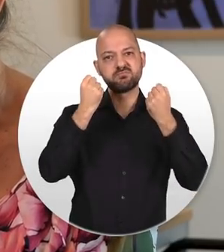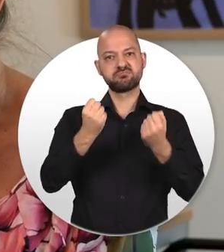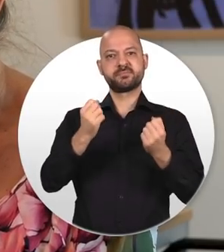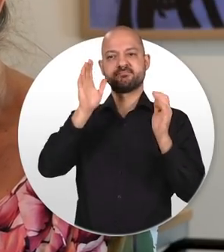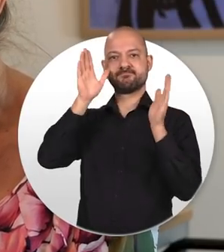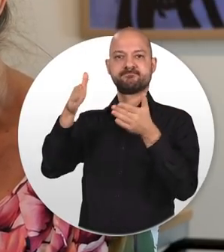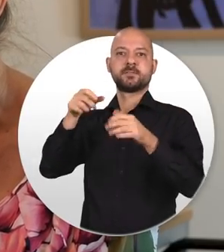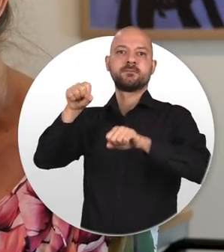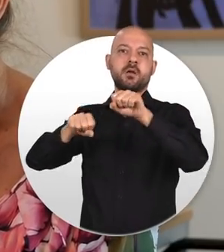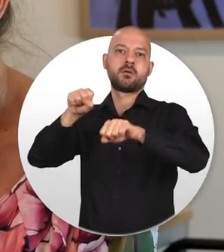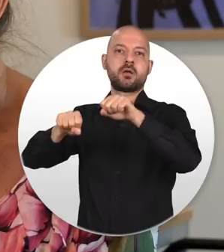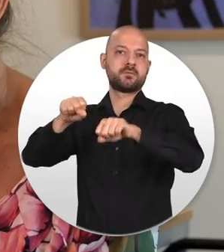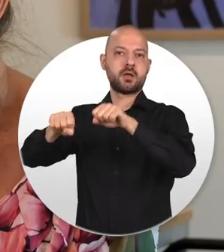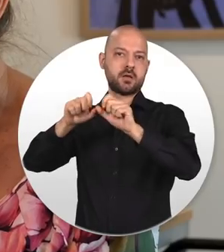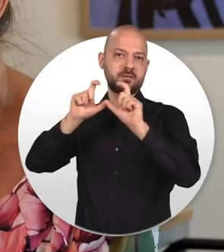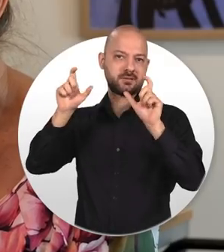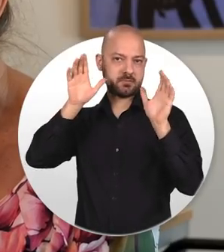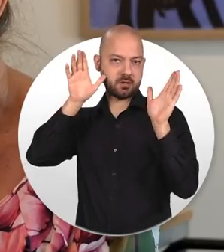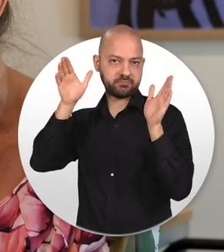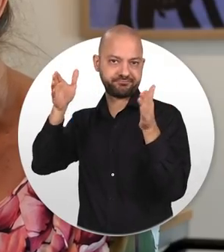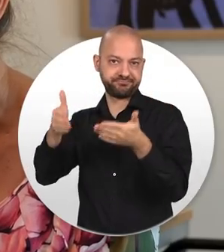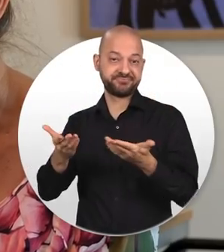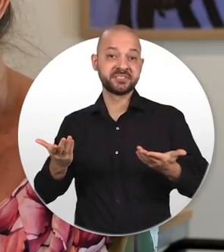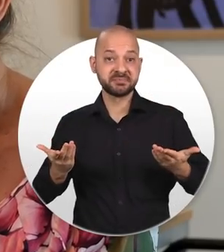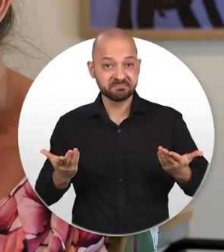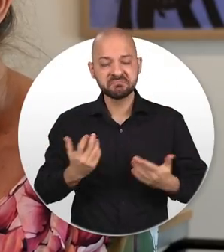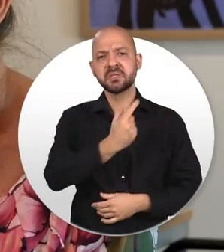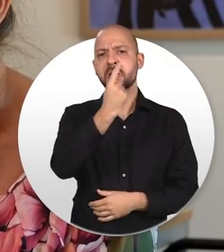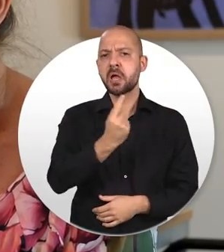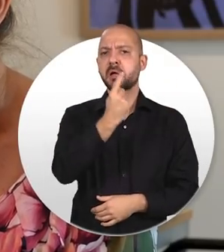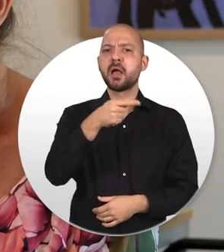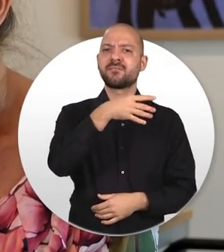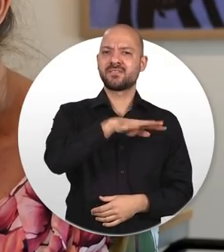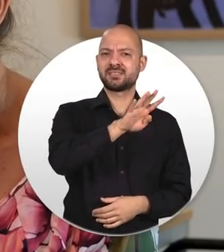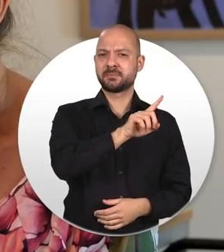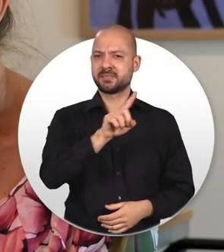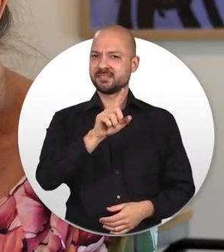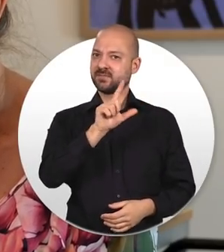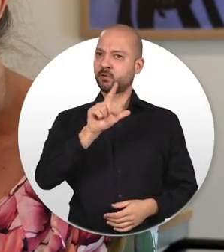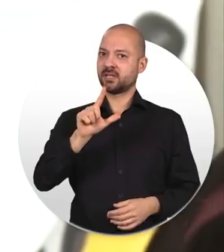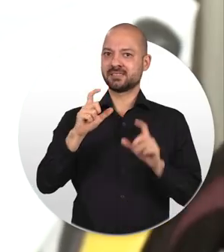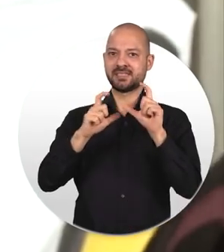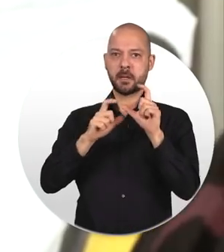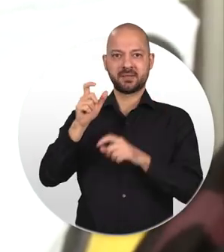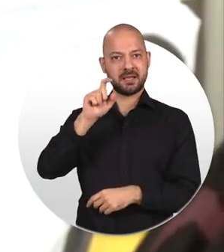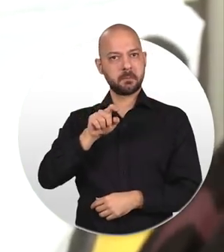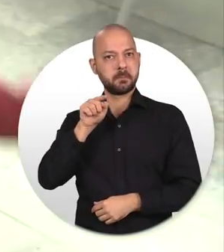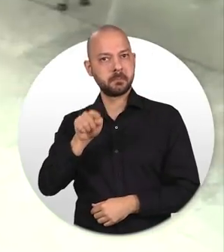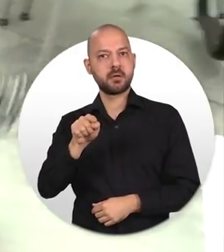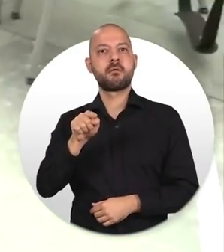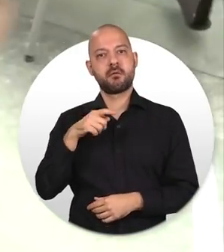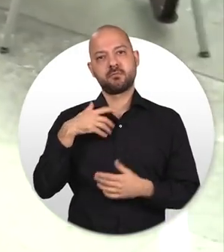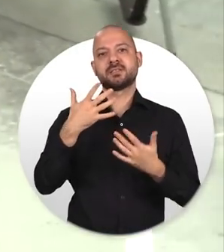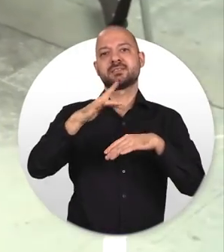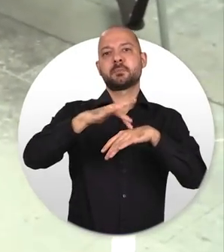Vergisser dieser Kampagne. Viele Sachen gibt es für die Velo gemacht. Wir machen alle Jahr eine